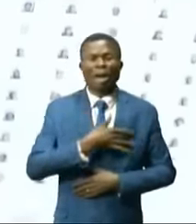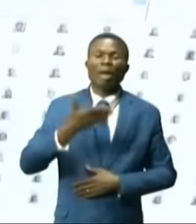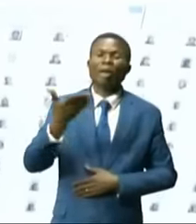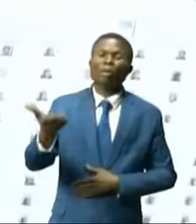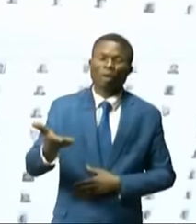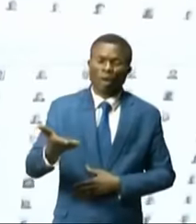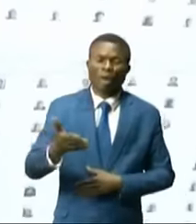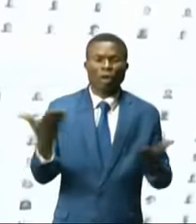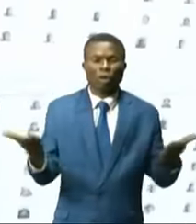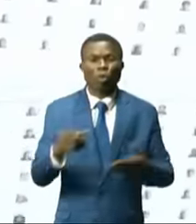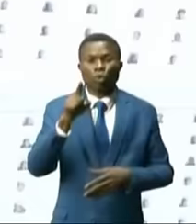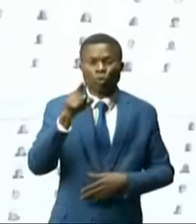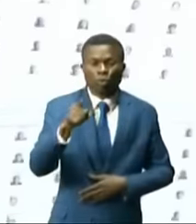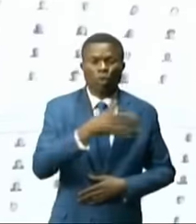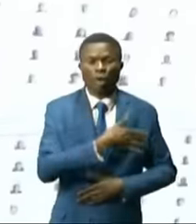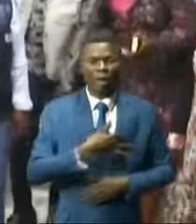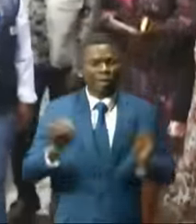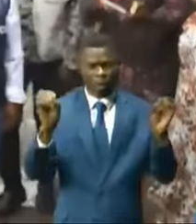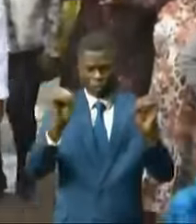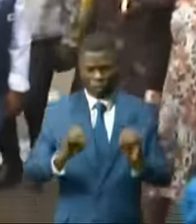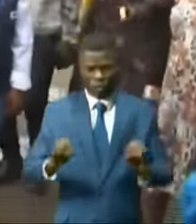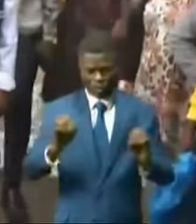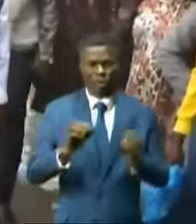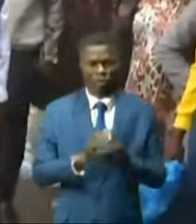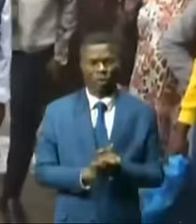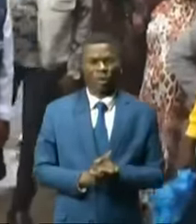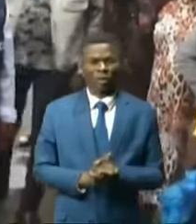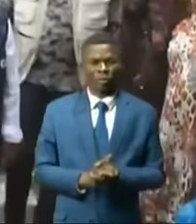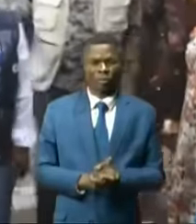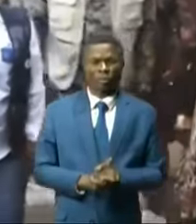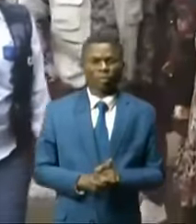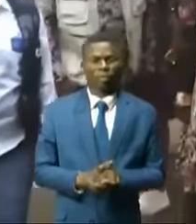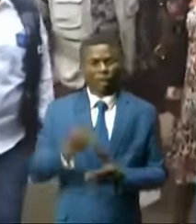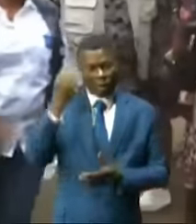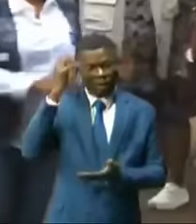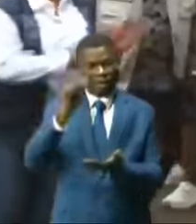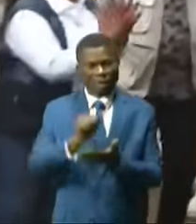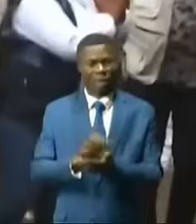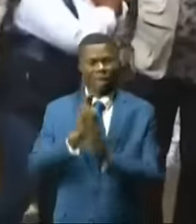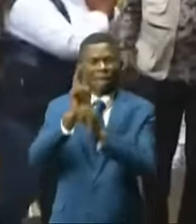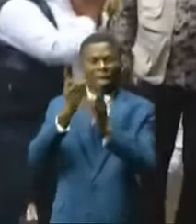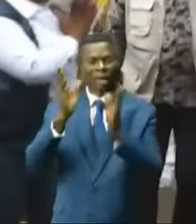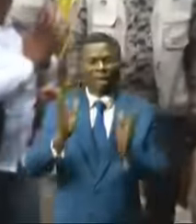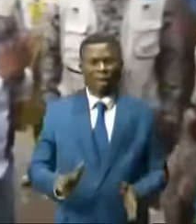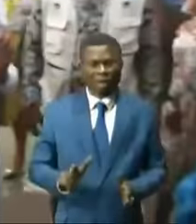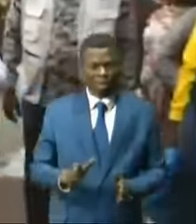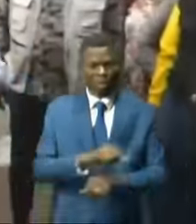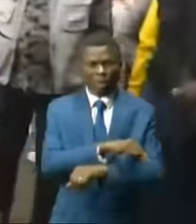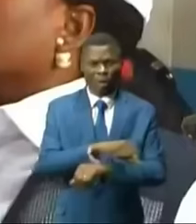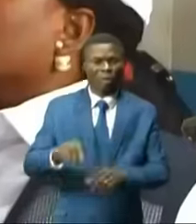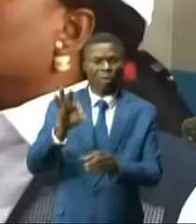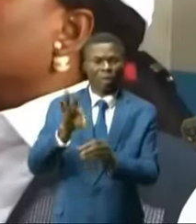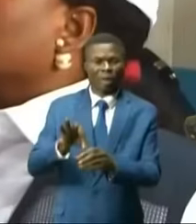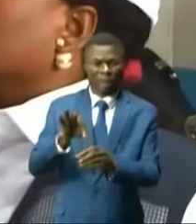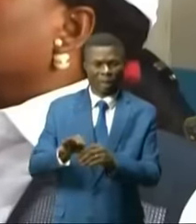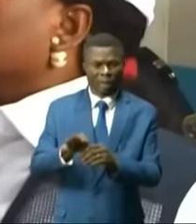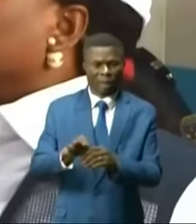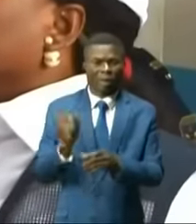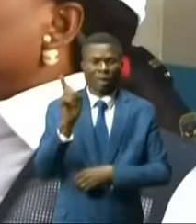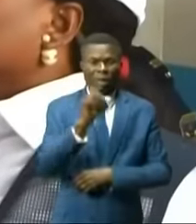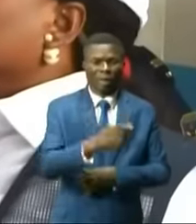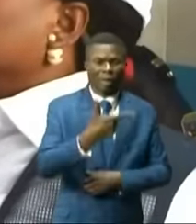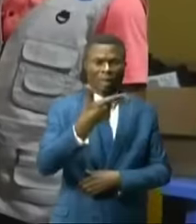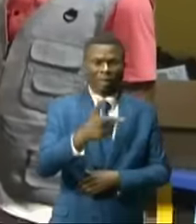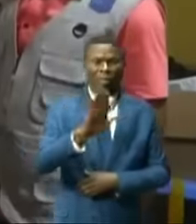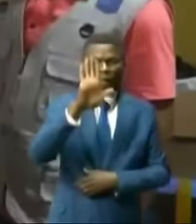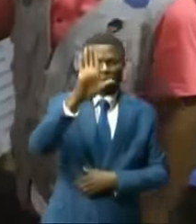les candidats, les partis et regroupements politiques. C'est dans ce sens que le rapporteur de la centrale électorale, Patrick Sancia Mulela, s'est rendu ce